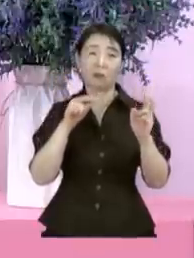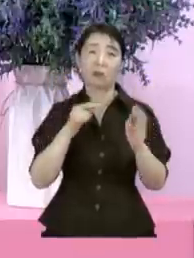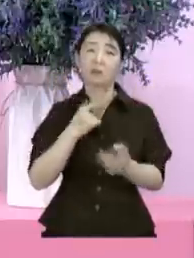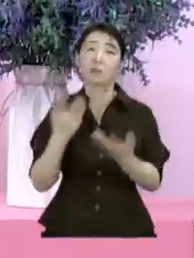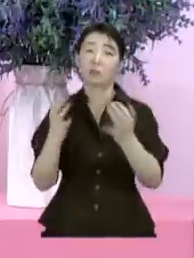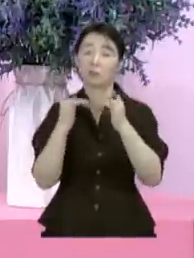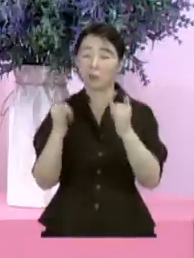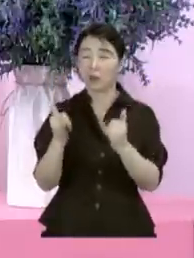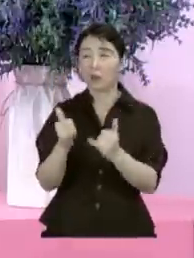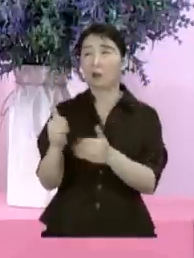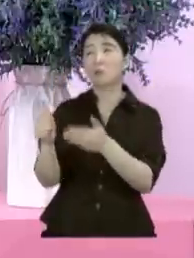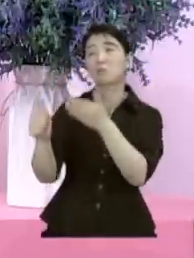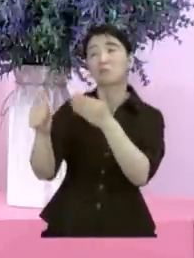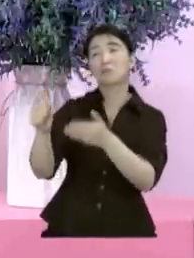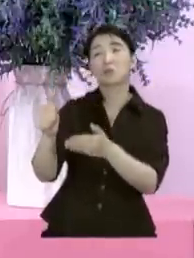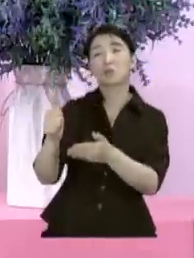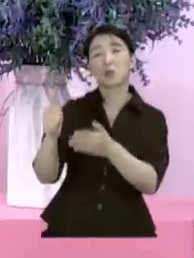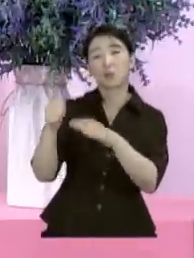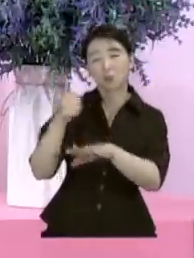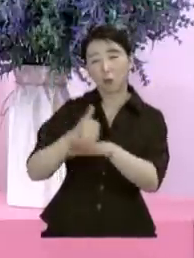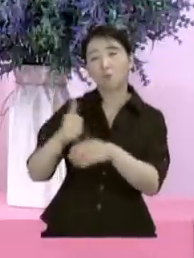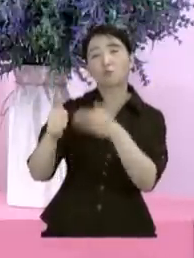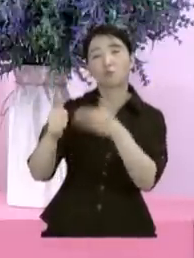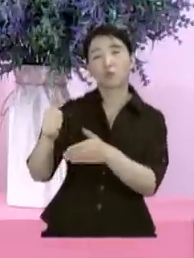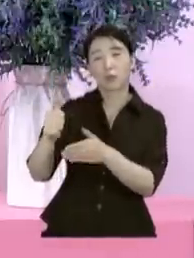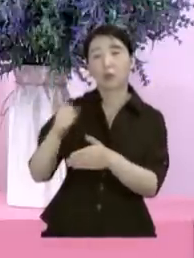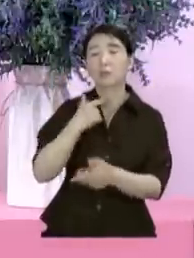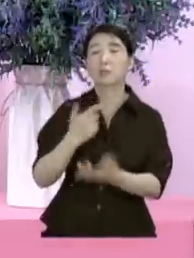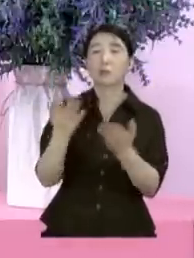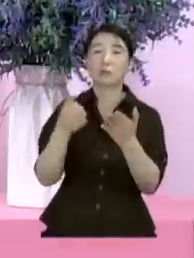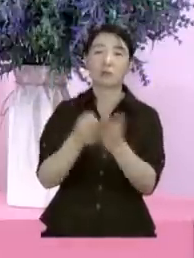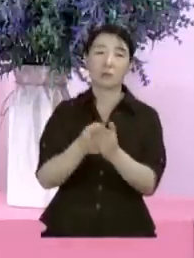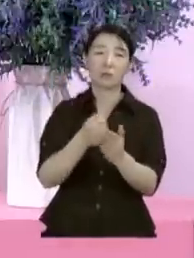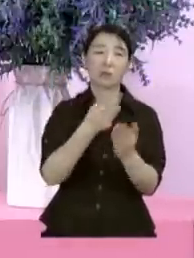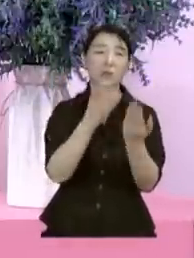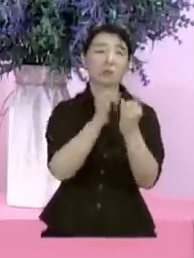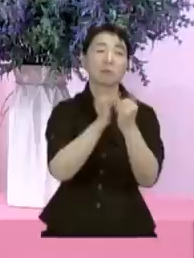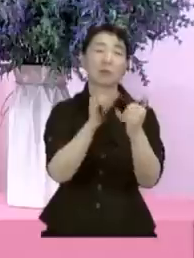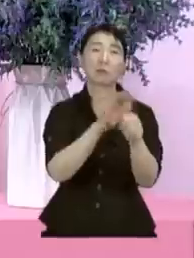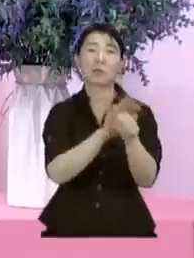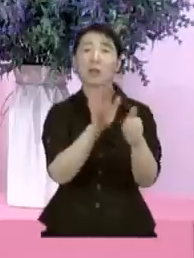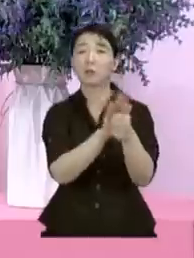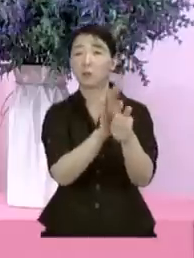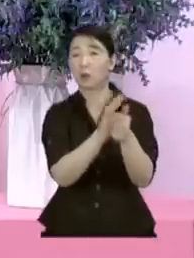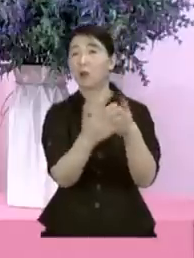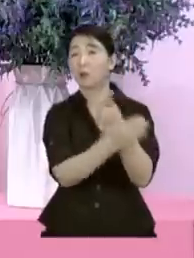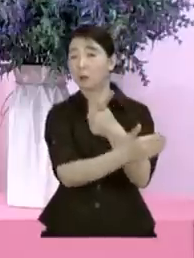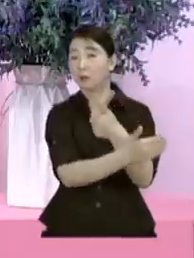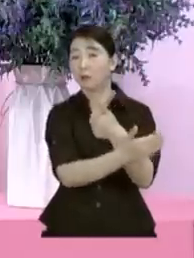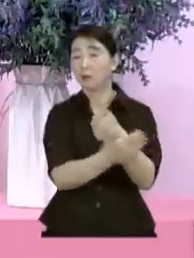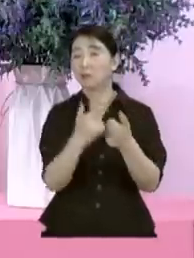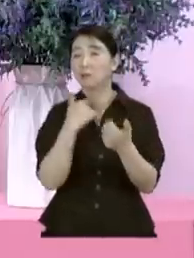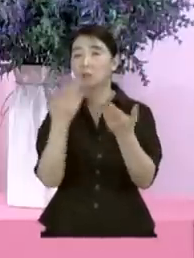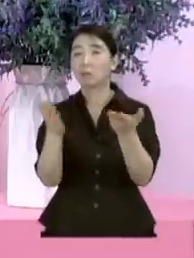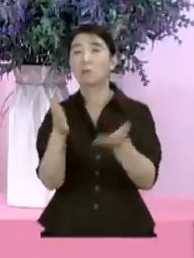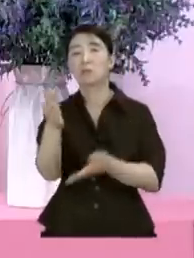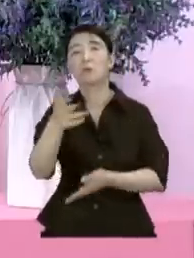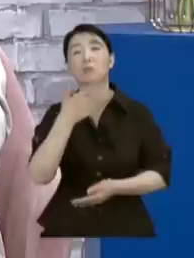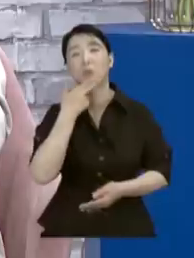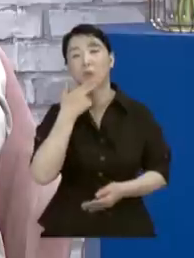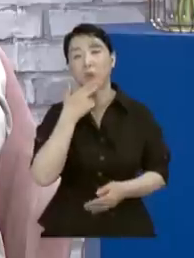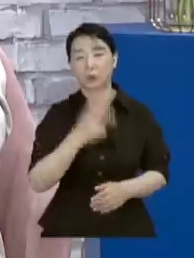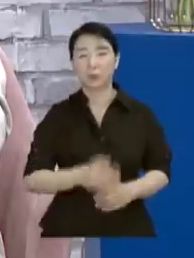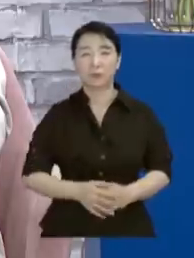요청하자 해가지고 그분들이 자원봉사로 얼마간은 이렇게 탈북민들을 케어를 했어요. 네. 근데 자원봉사라는 것은